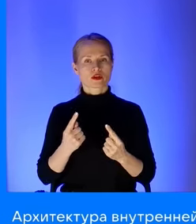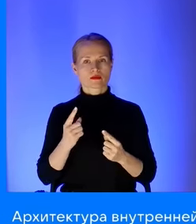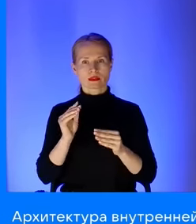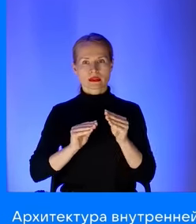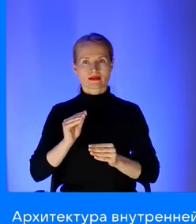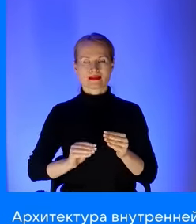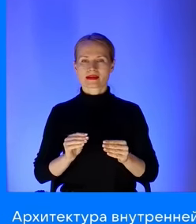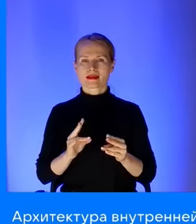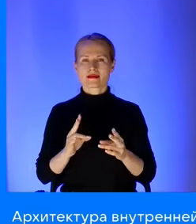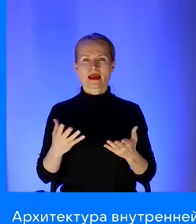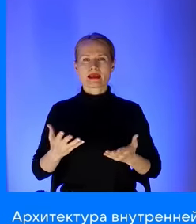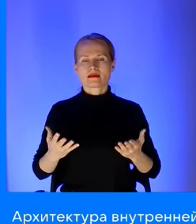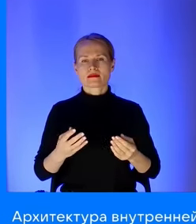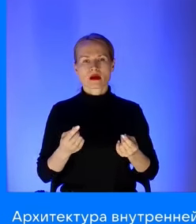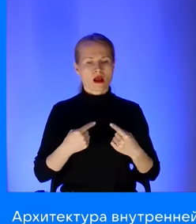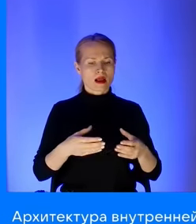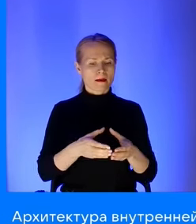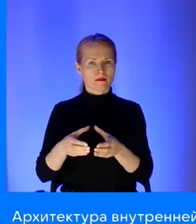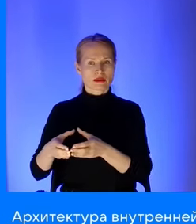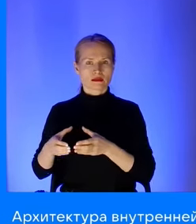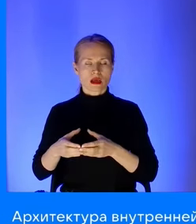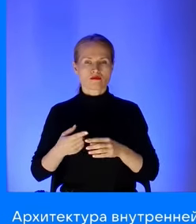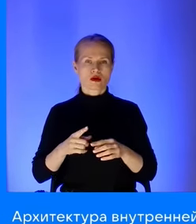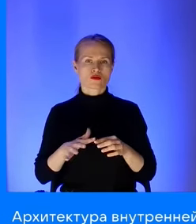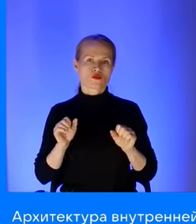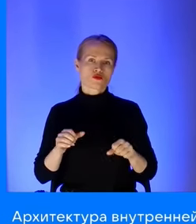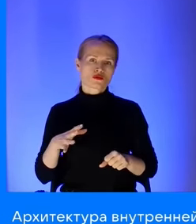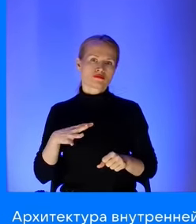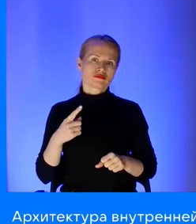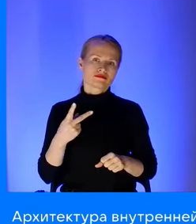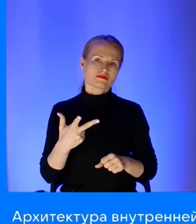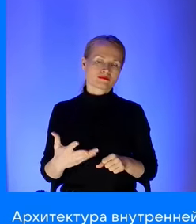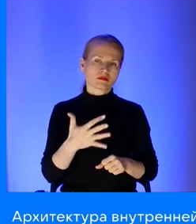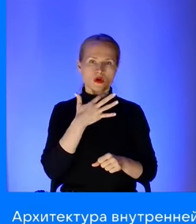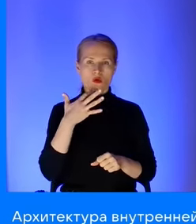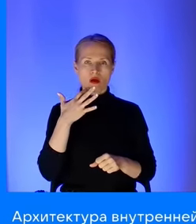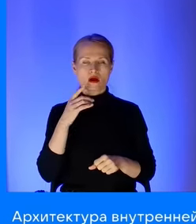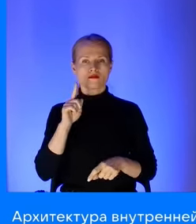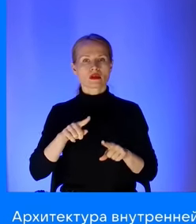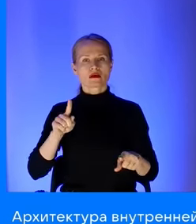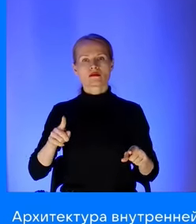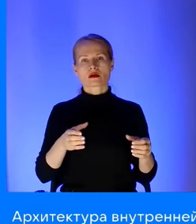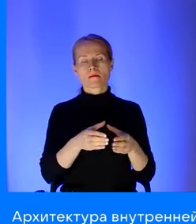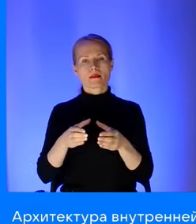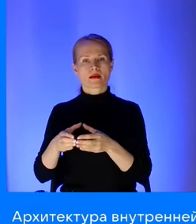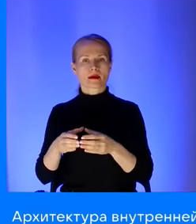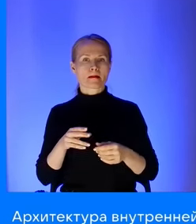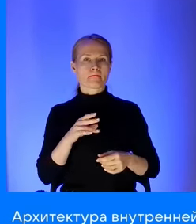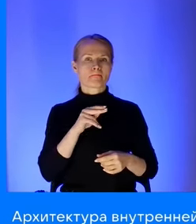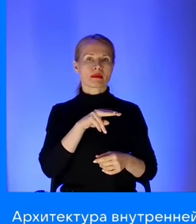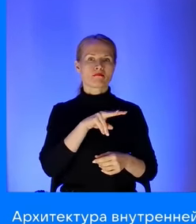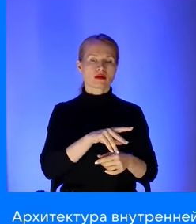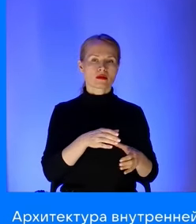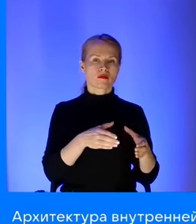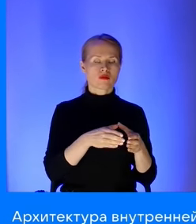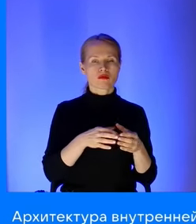даже не каких-то определённых комитетов которых может быть очень много там в разных компаниях Они вообще по-разному называются там People board ресурсный